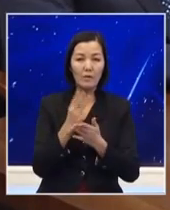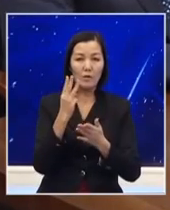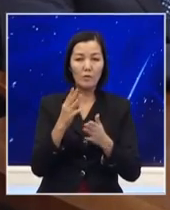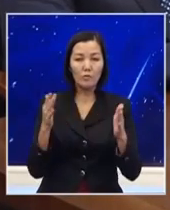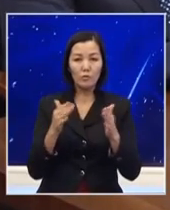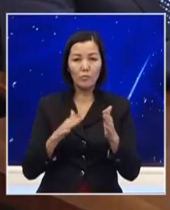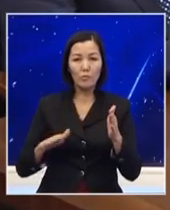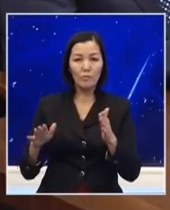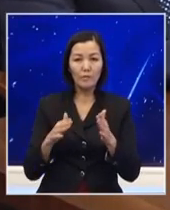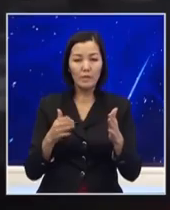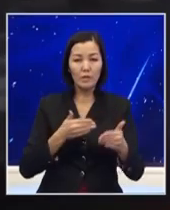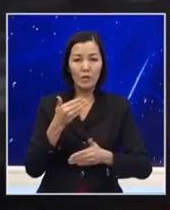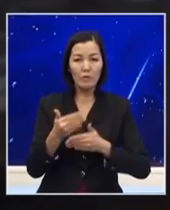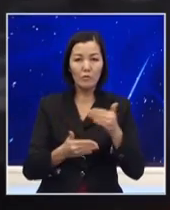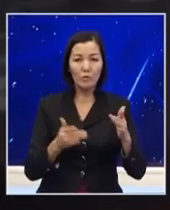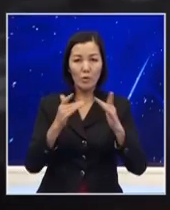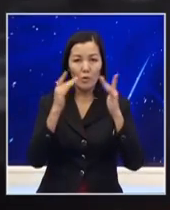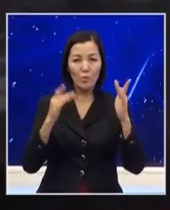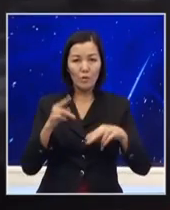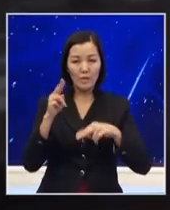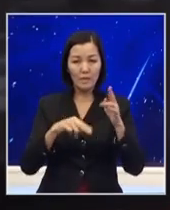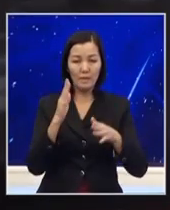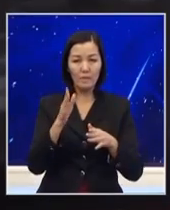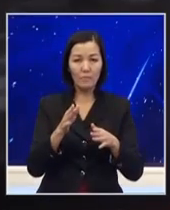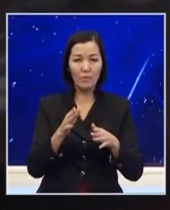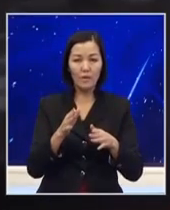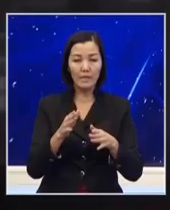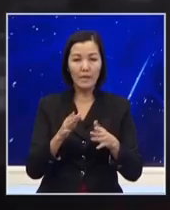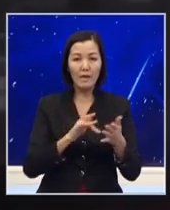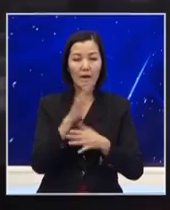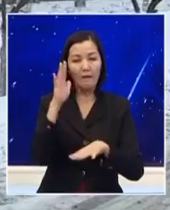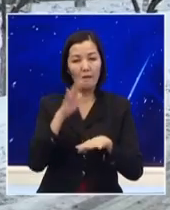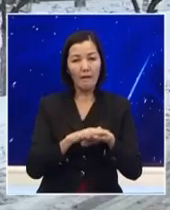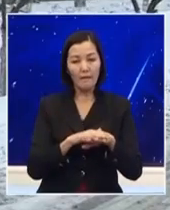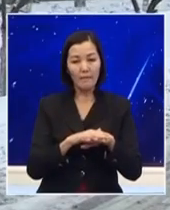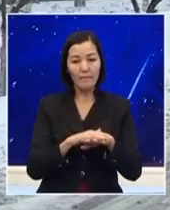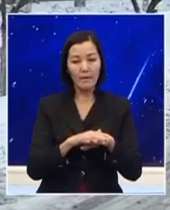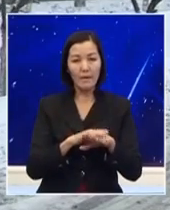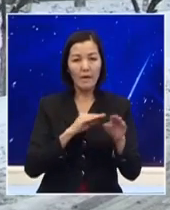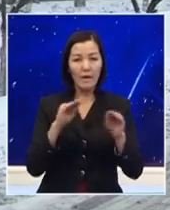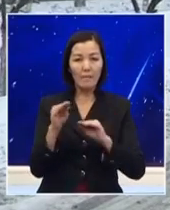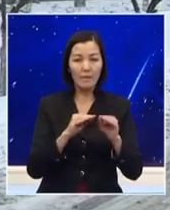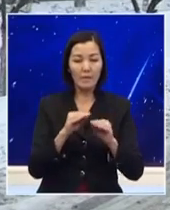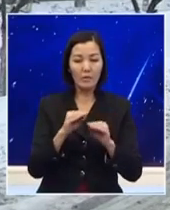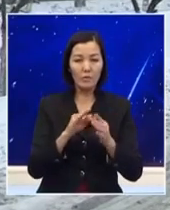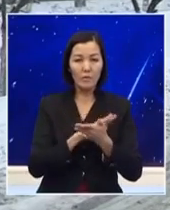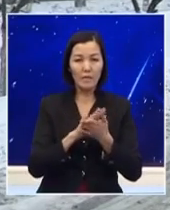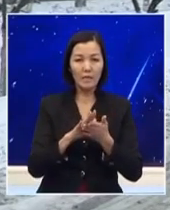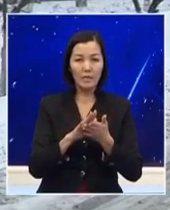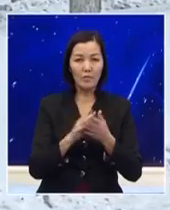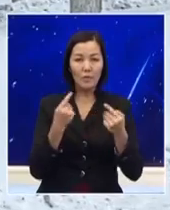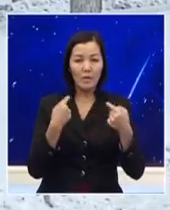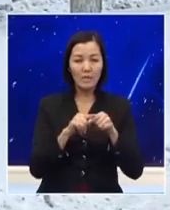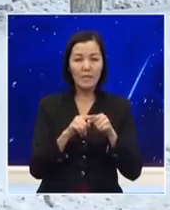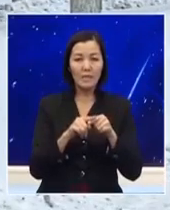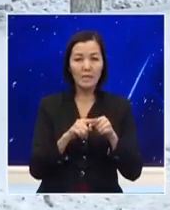бөлімше маңында жаяу жүргіншілер өткелі салынатын болды. Қала әкімі абаттандыру және тазарту жұмыстарына